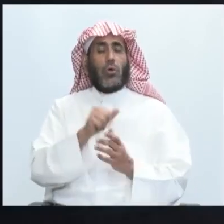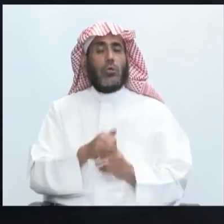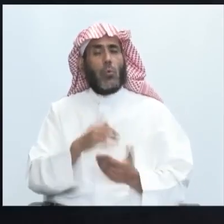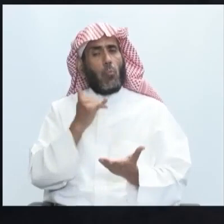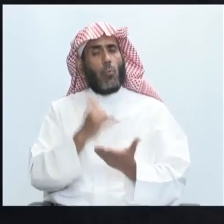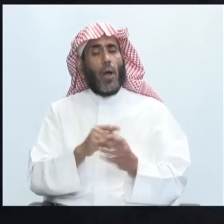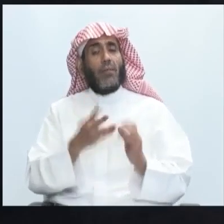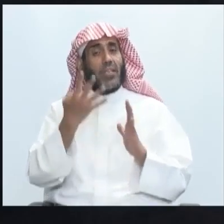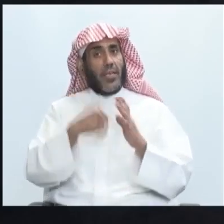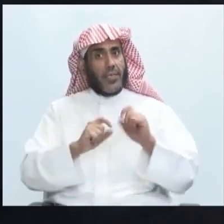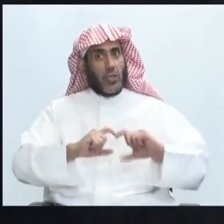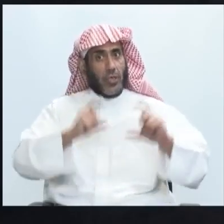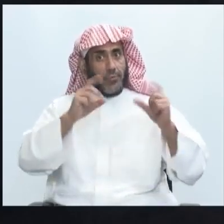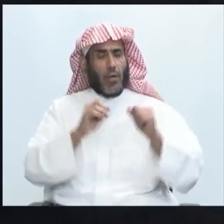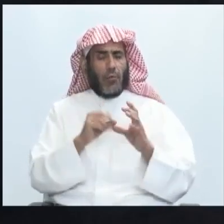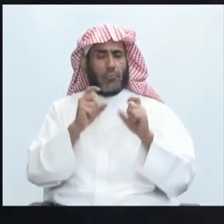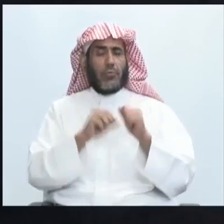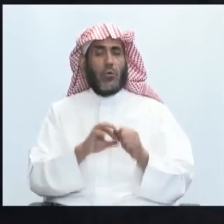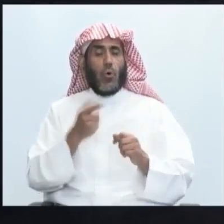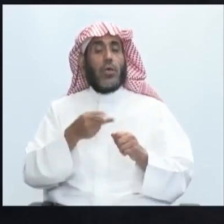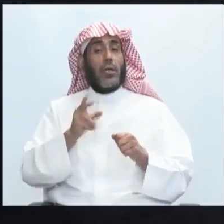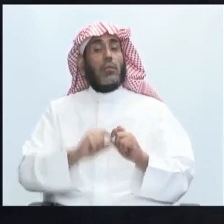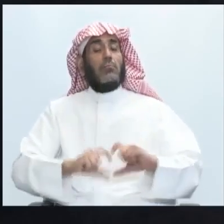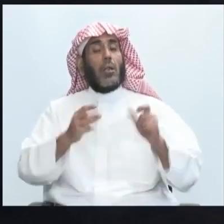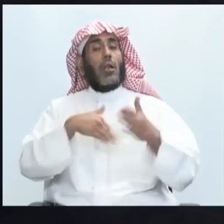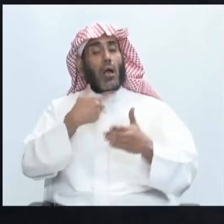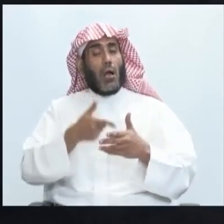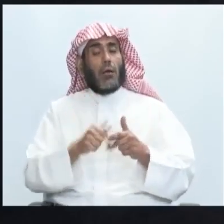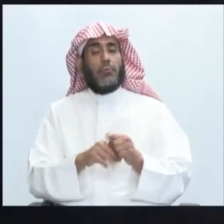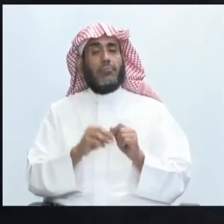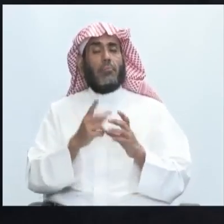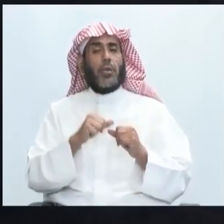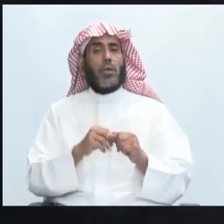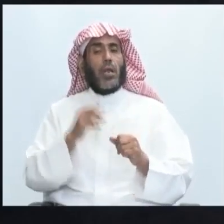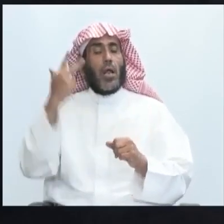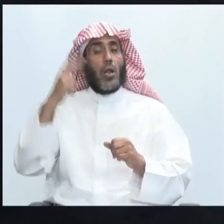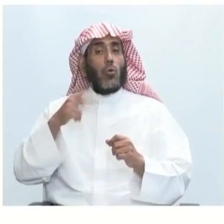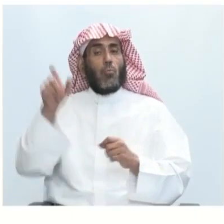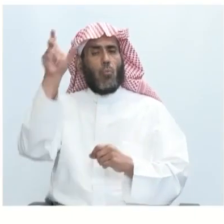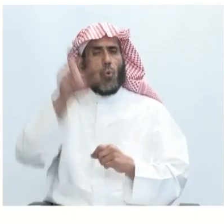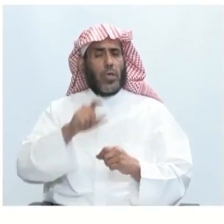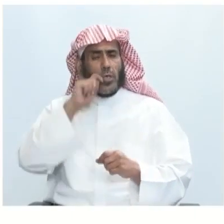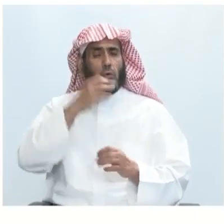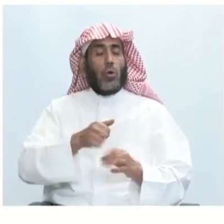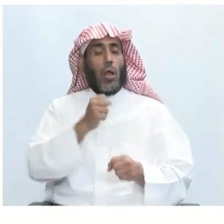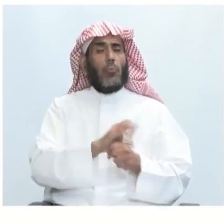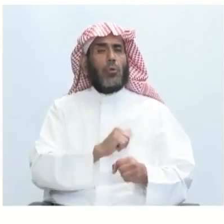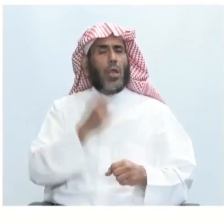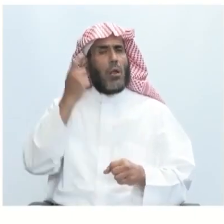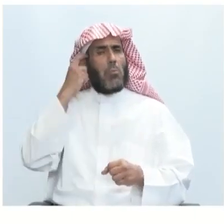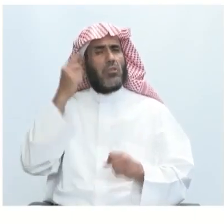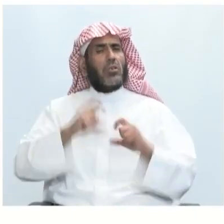مسؤول عن رعيته ايضا دليل اخر من المواطن رجل الامن الاول نقول مثلا دليل